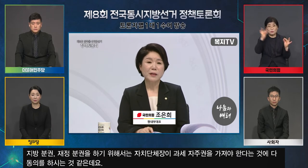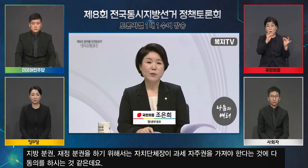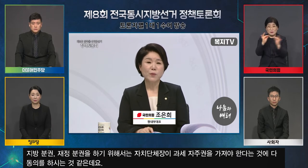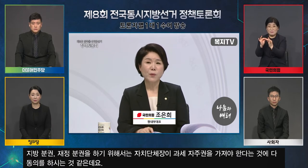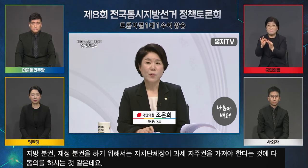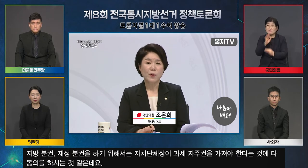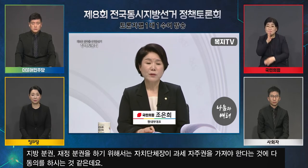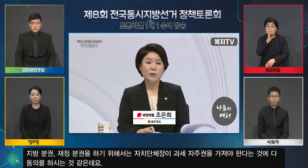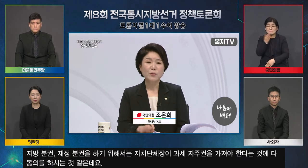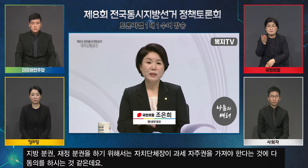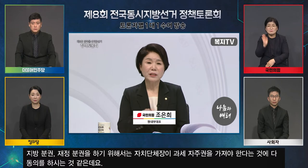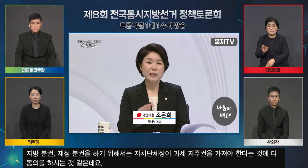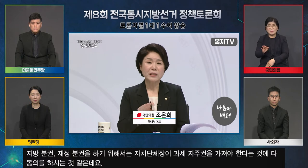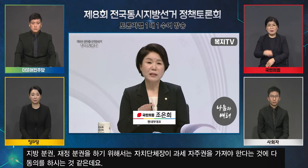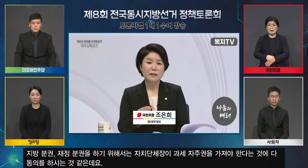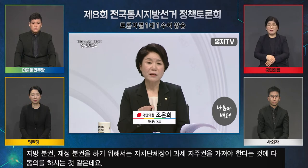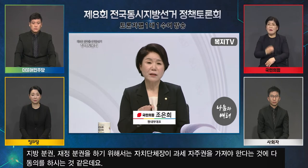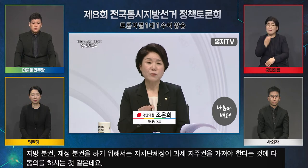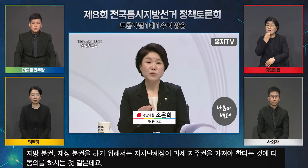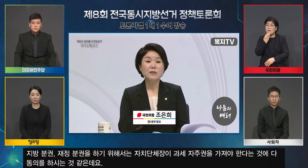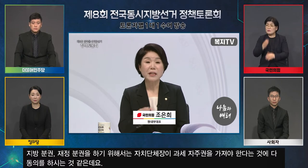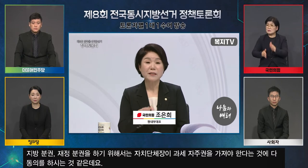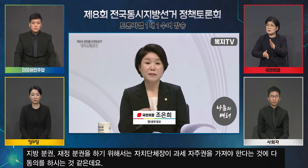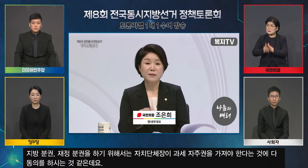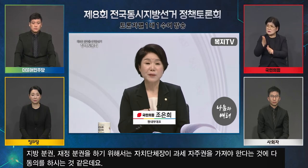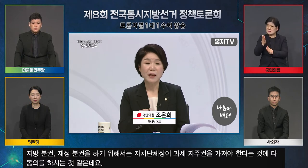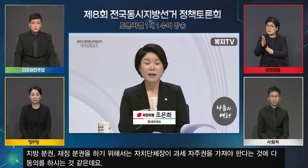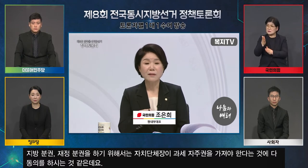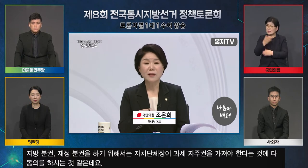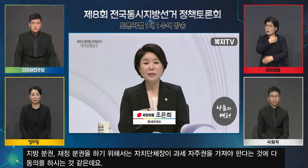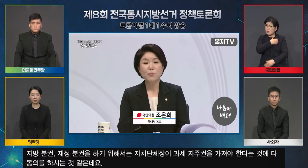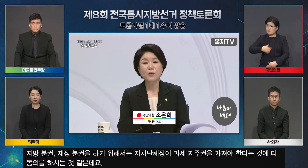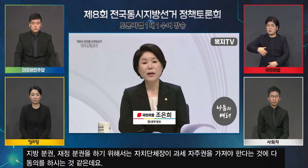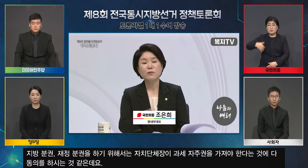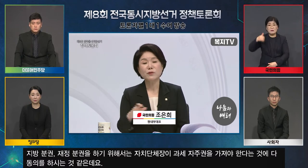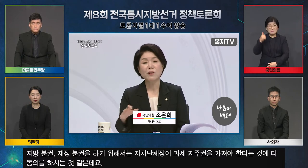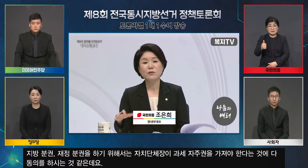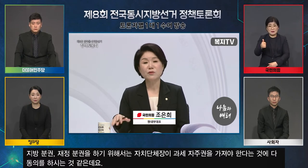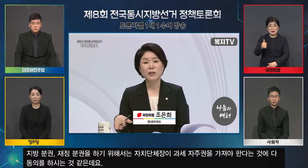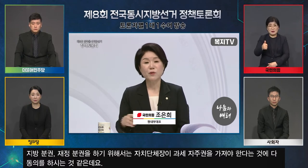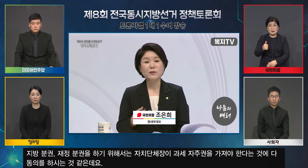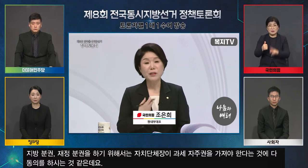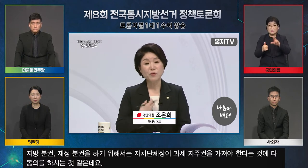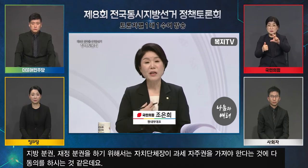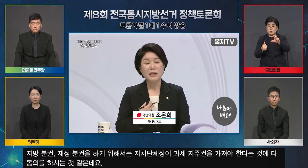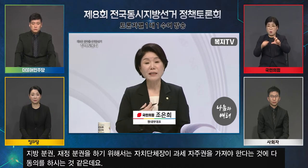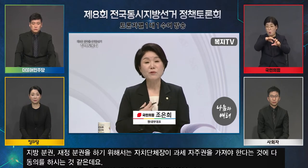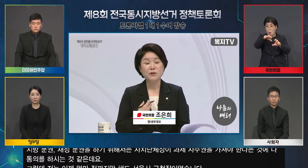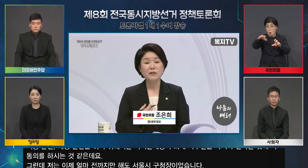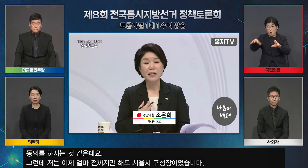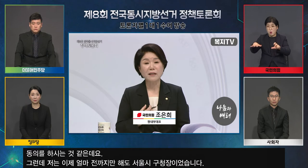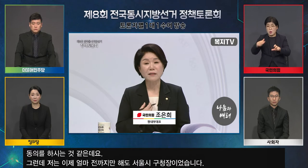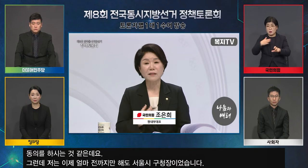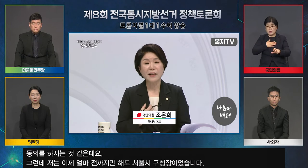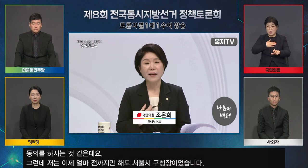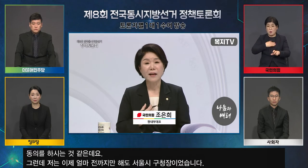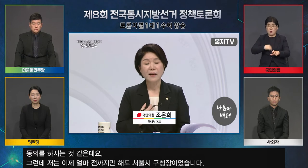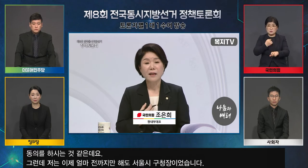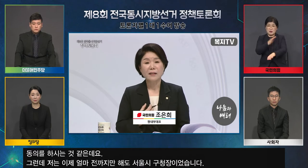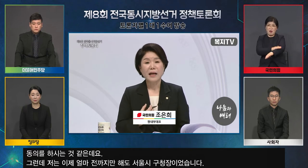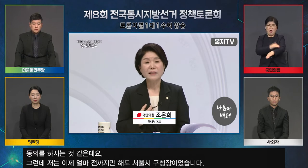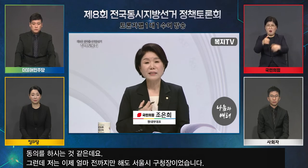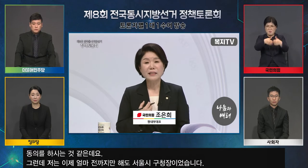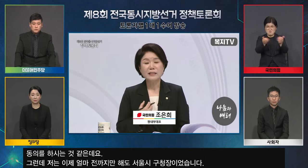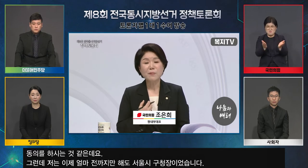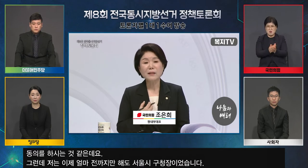전까지만 해도 서울시 구청장이었습니다. 근데 25개 구청 중에 저 혼자 유일한 야당 구청장이었는데